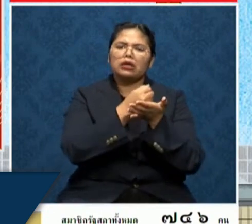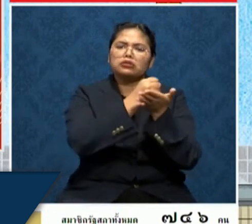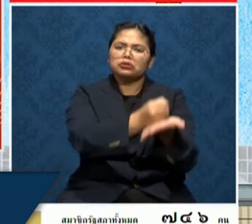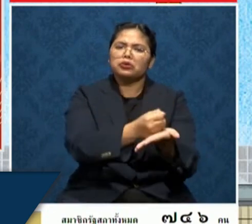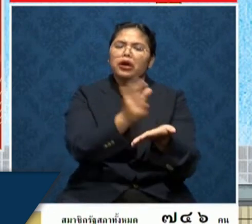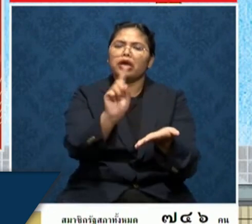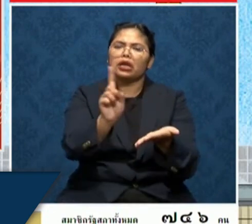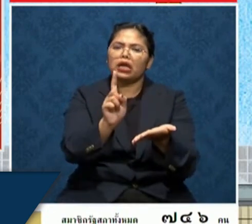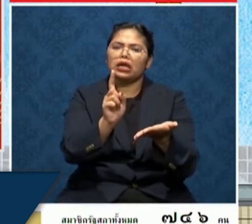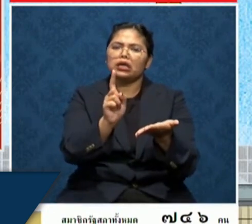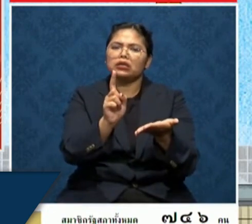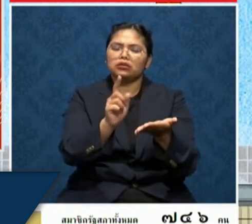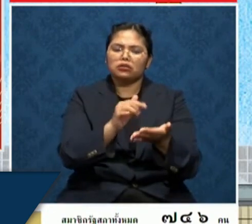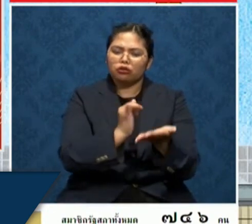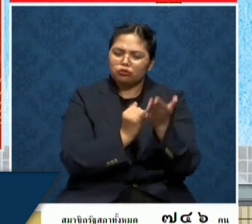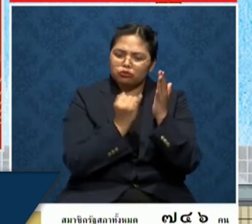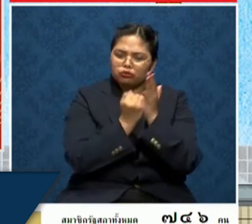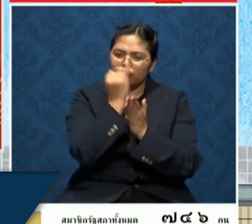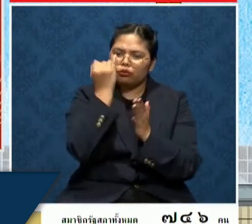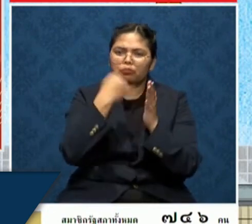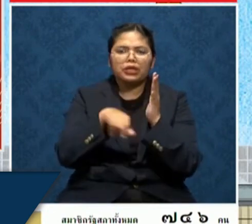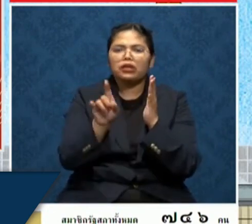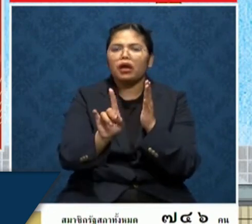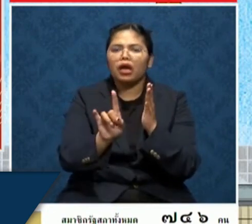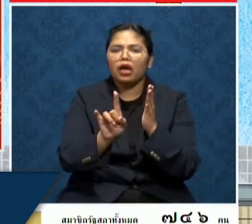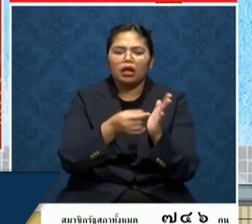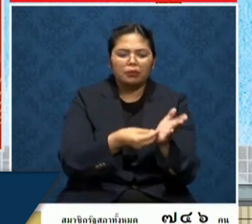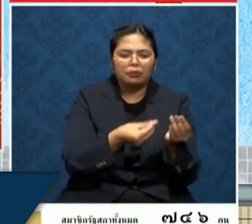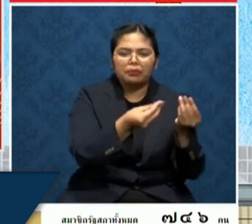ไปถูกที่ถูกทางจริงๆหรือเปล่